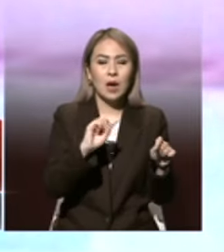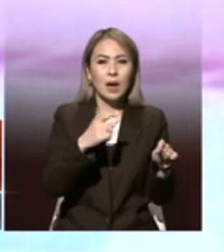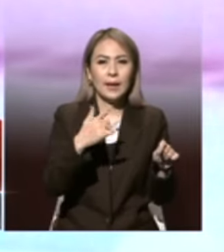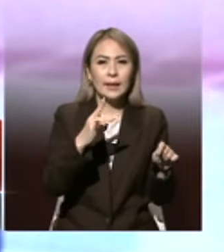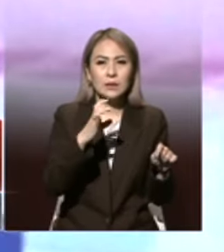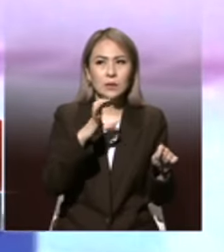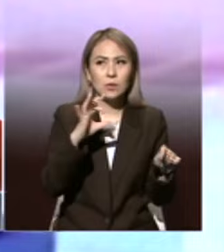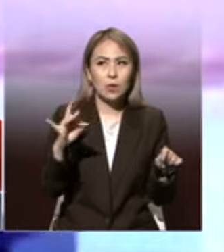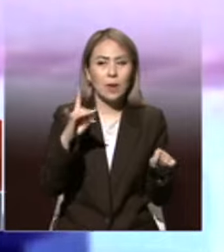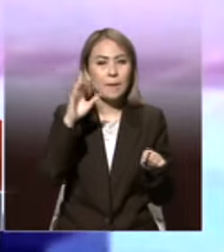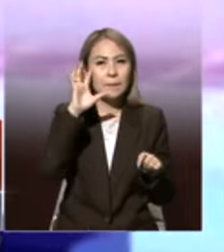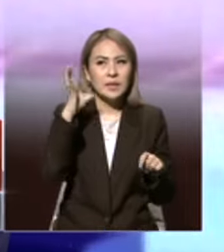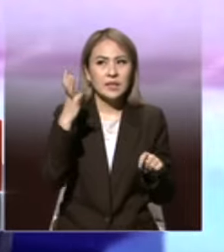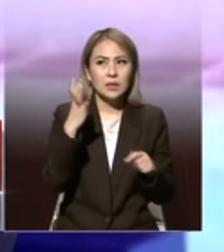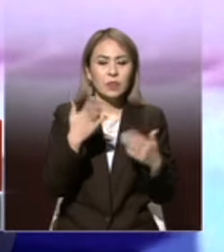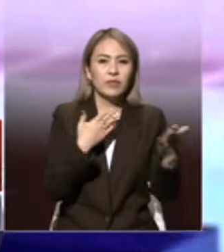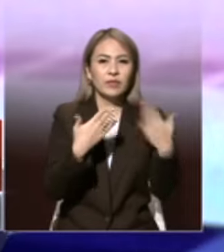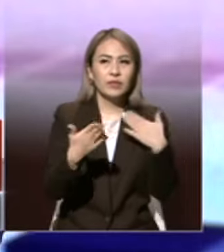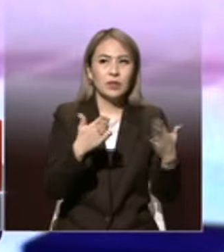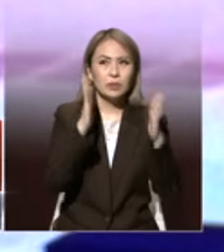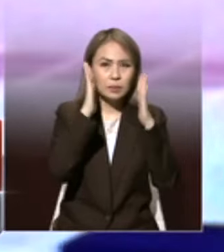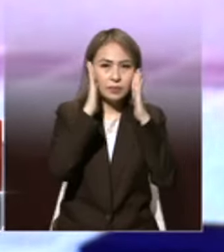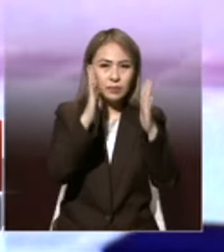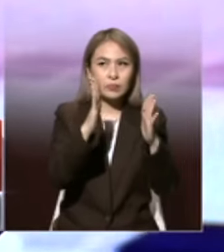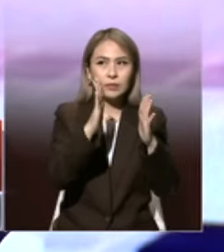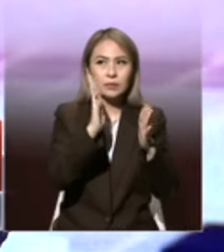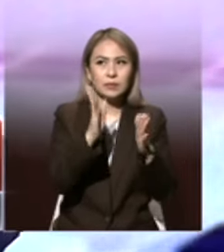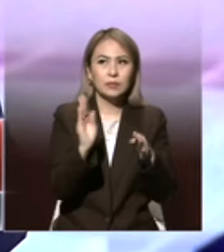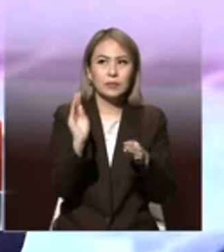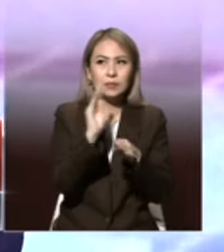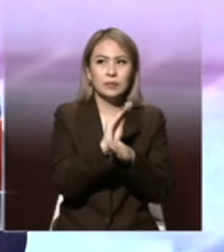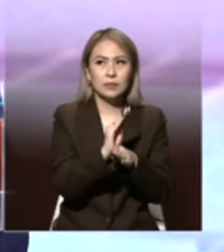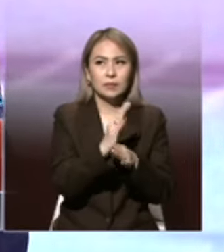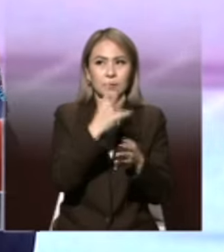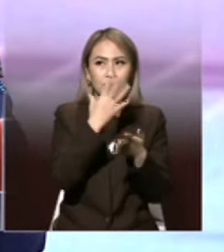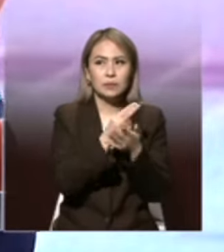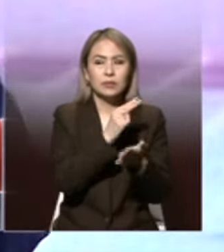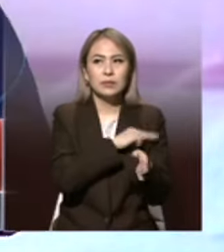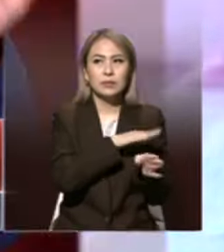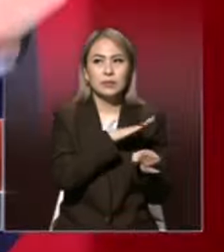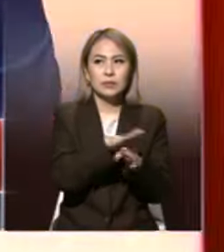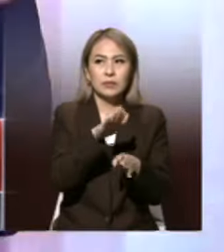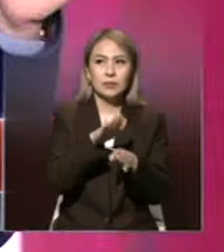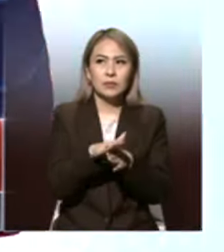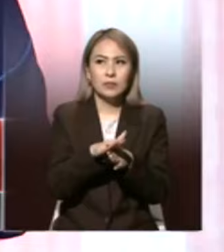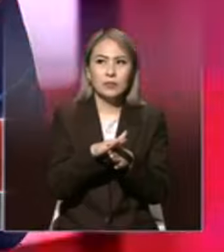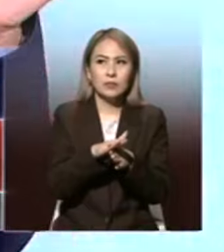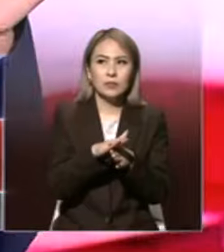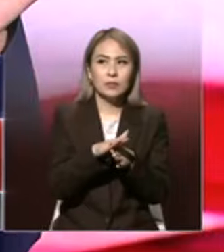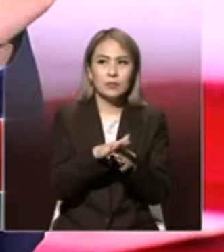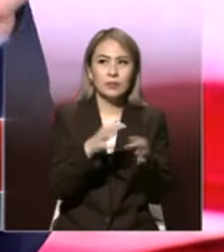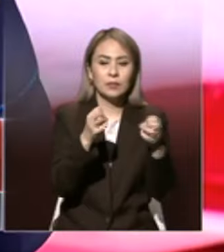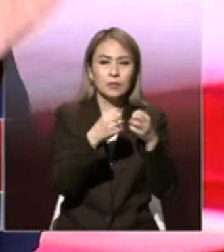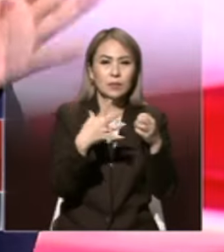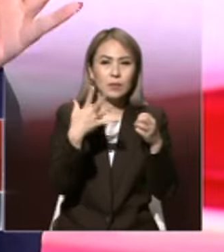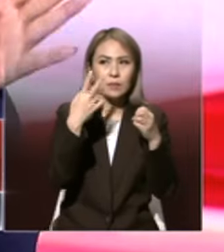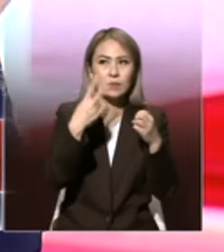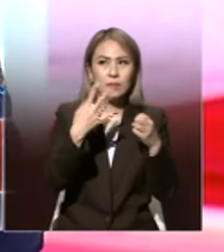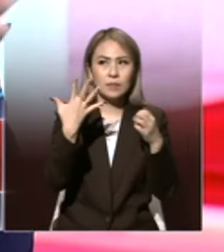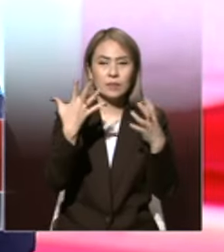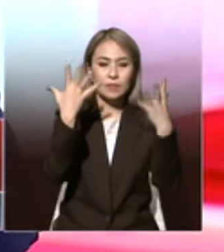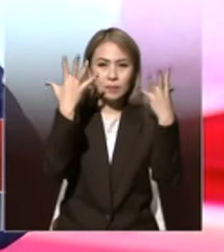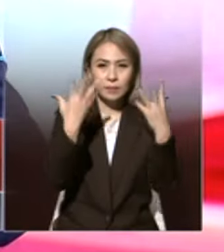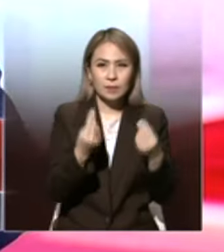агрессорлармен психологтар жұмыс істеп, психологиялық коррекция өткізу жұмыстары жүргізіліп жатыр. Яғни жаңа сіздер айтып кеткен 15 күнге, 25